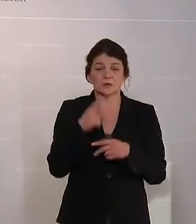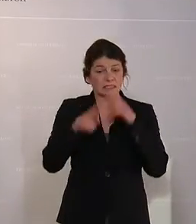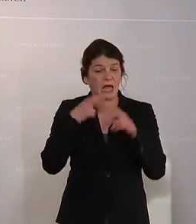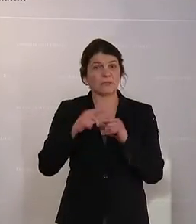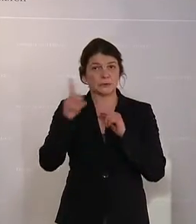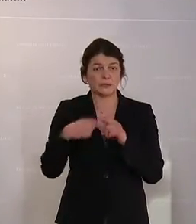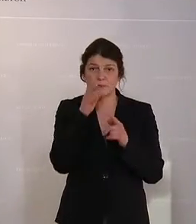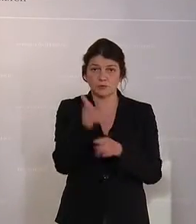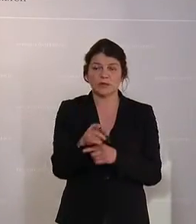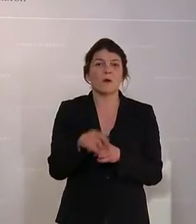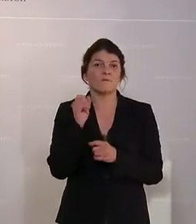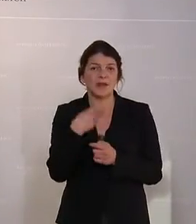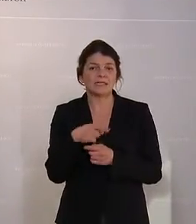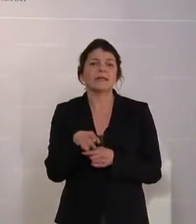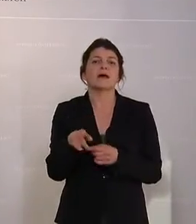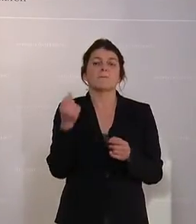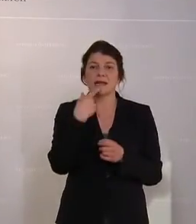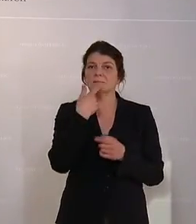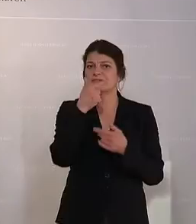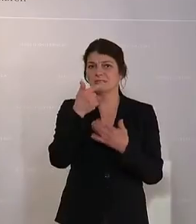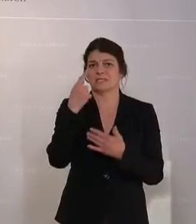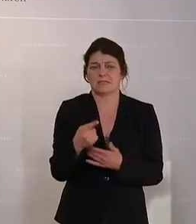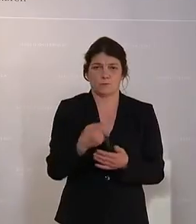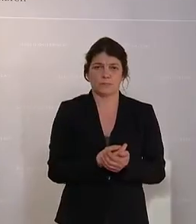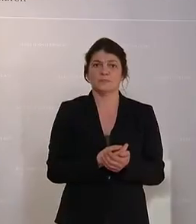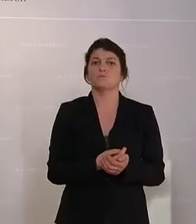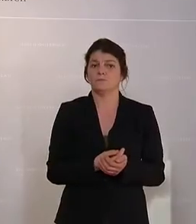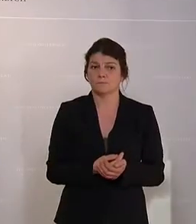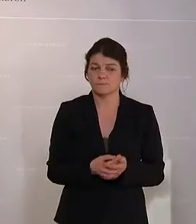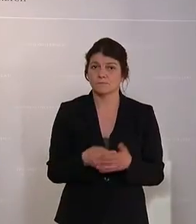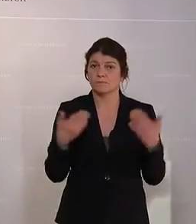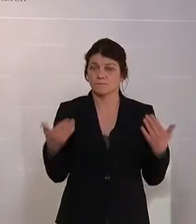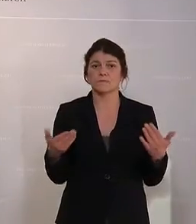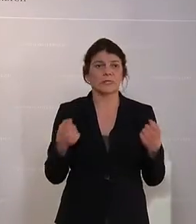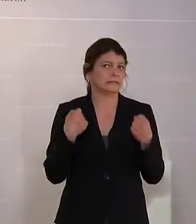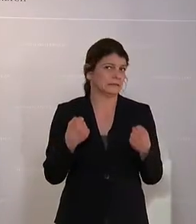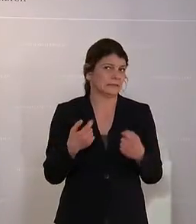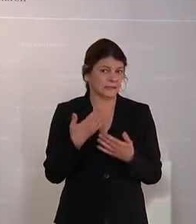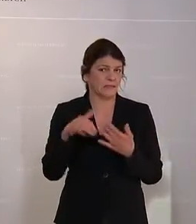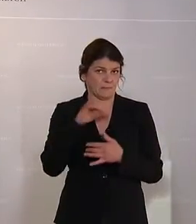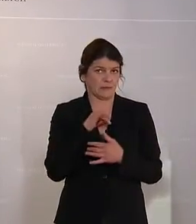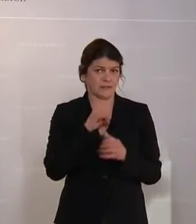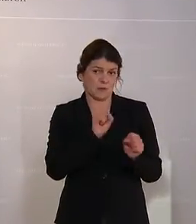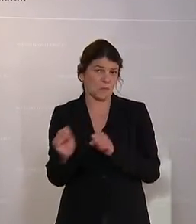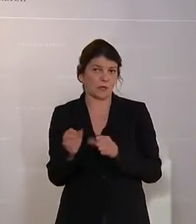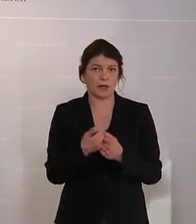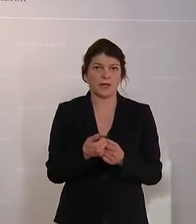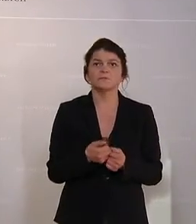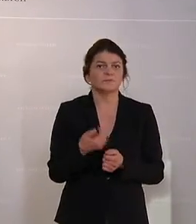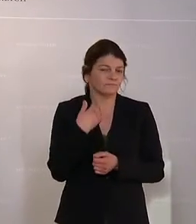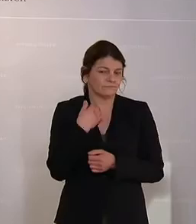vom Pfizer-Medikament 270.000. Das ist sicherlich eine sehr interessante Option, die wir natürlich ziehen.